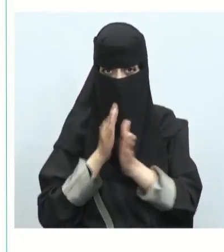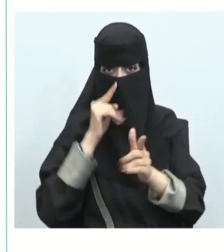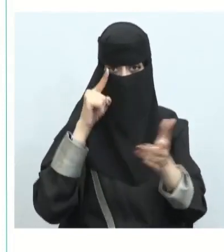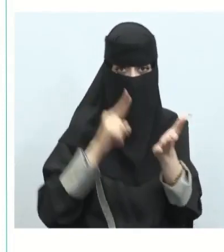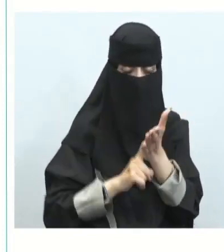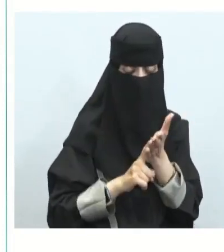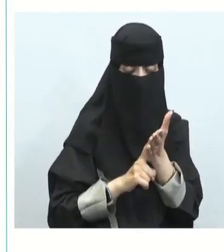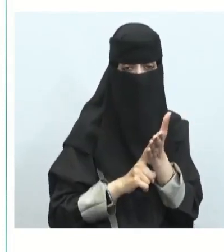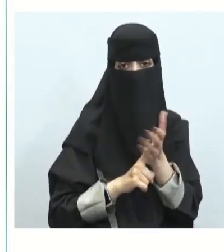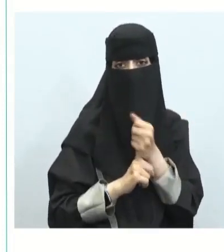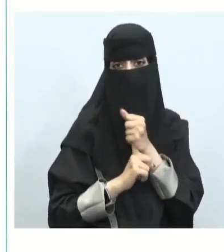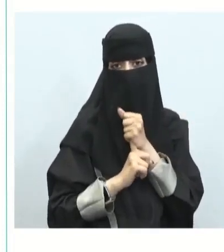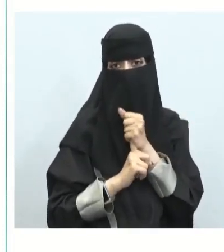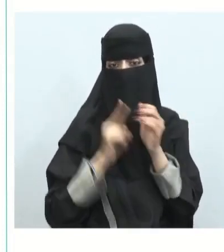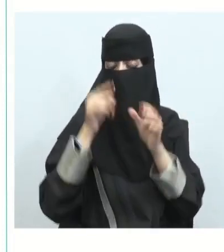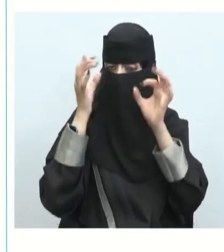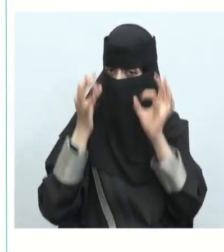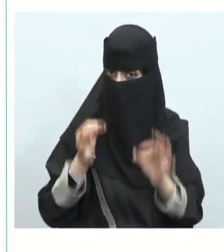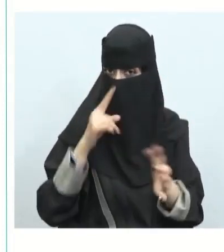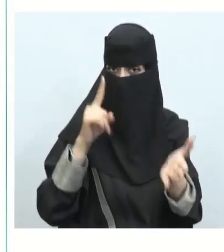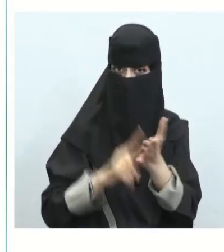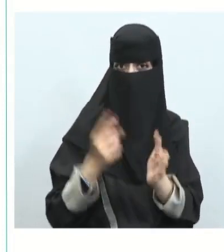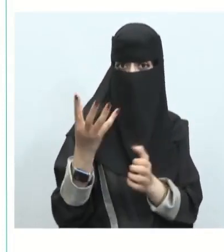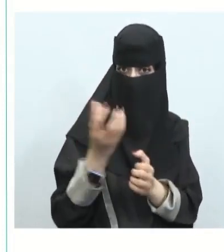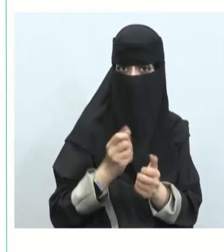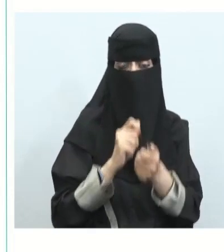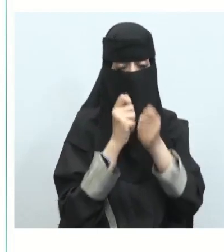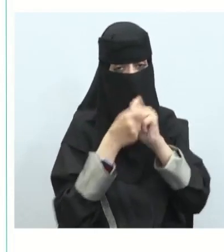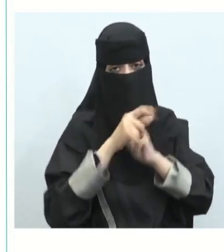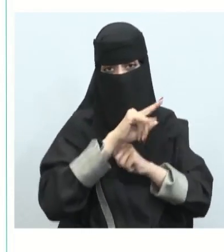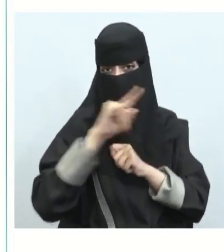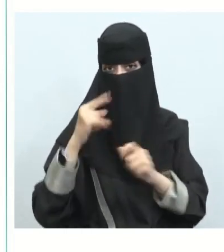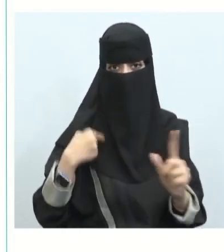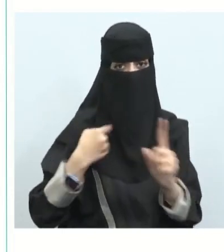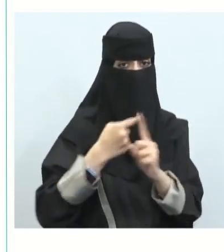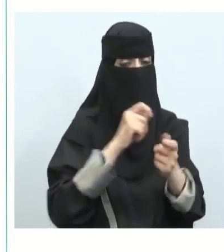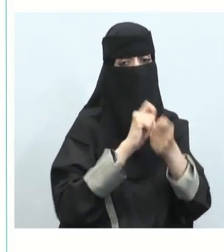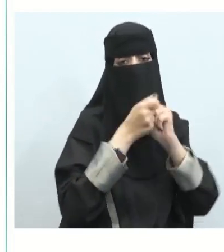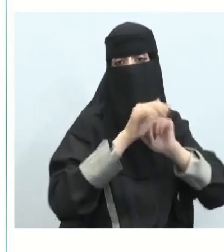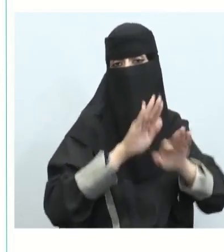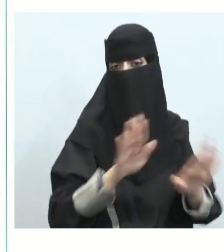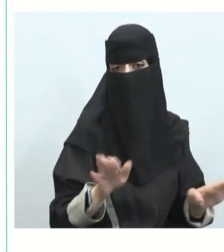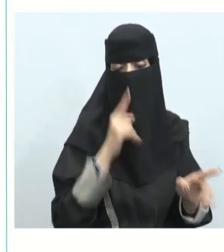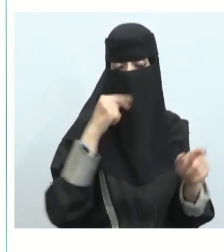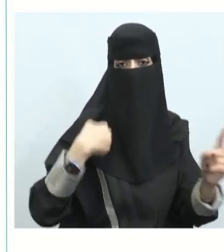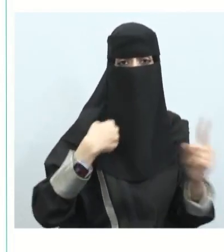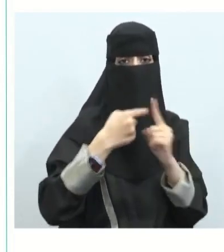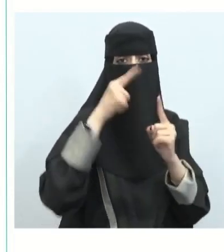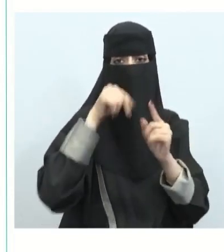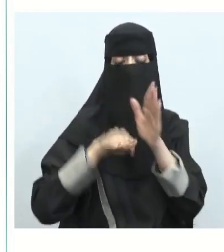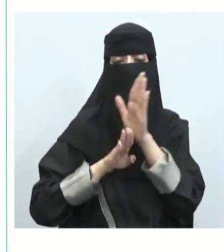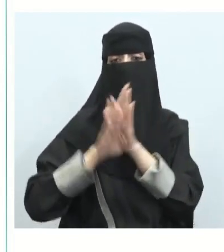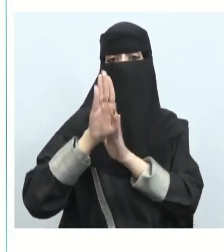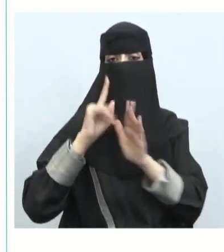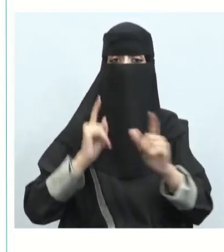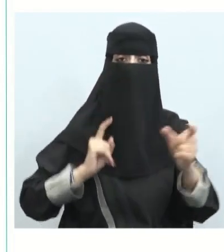يكون ا متاكد انه بحاجه للتغيير ليس الهدف هو التغيير الهدف هو بالتاكيد الوصول